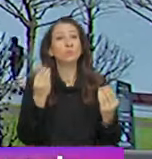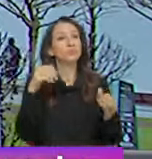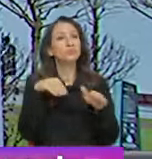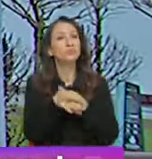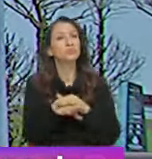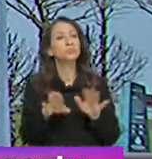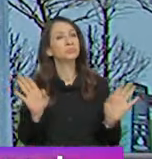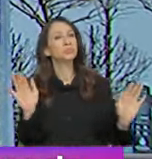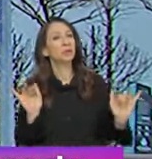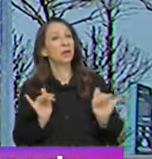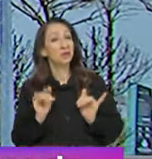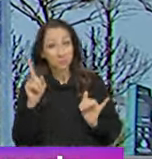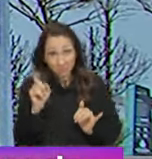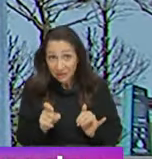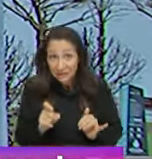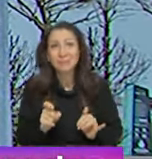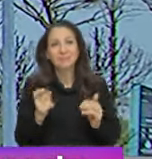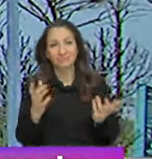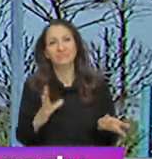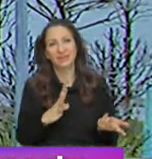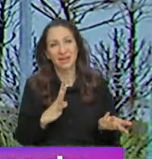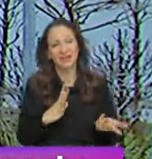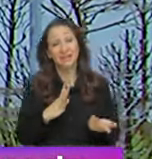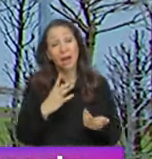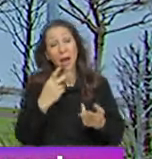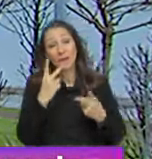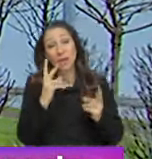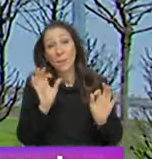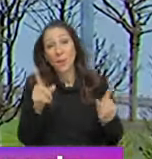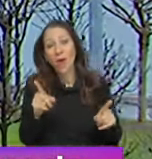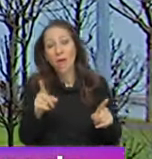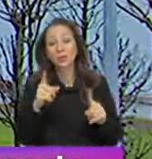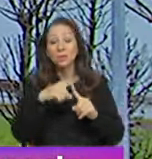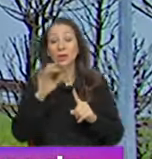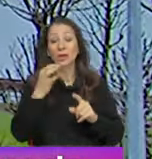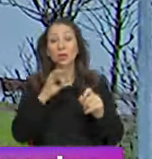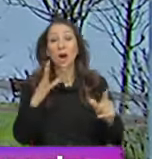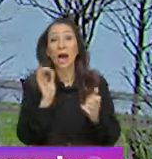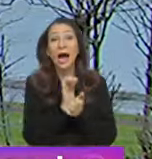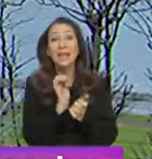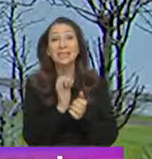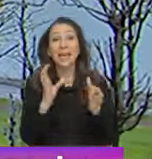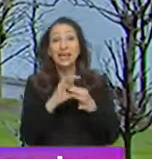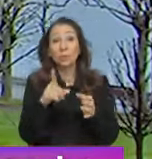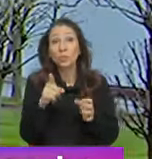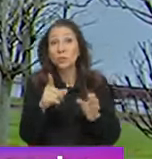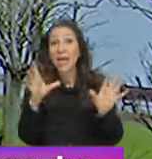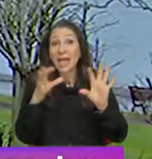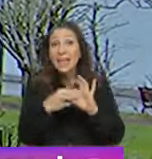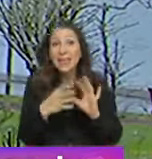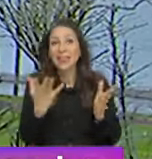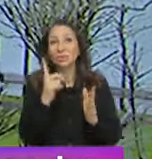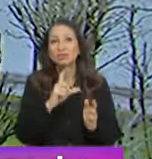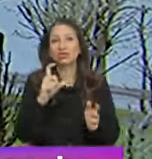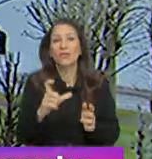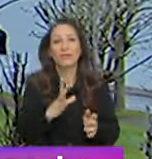işlerine kavuşabilir mı kavuş iddialar bu şekilde bakalım Turgut Altınok Ailesini de ilgilendiren bu durumla ilgili